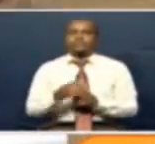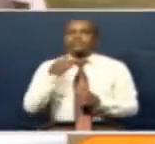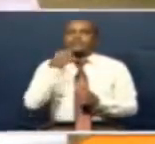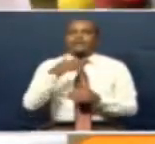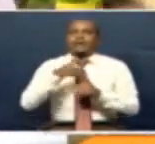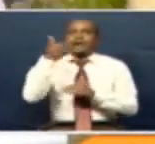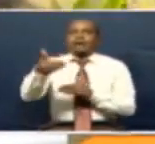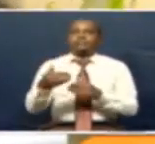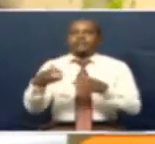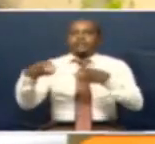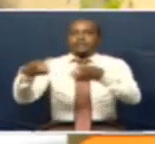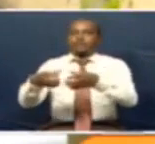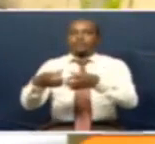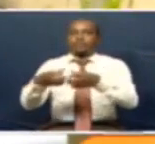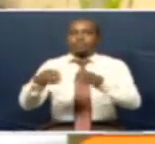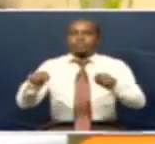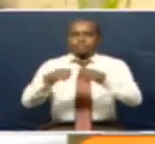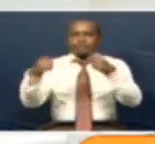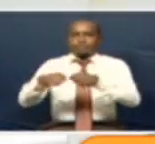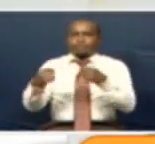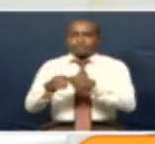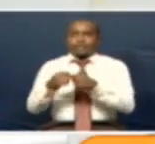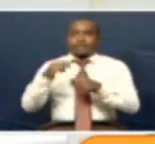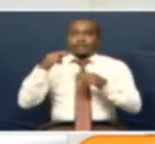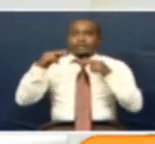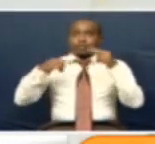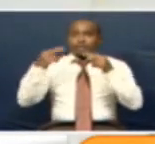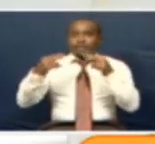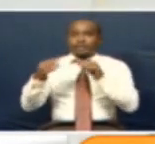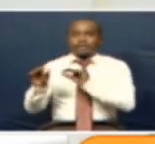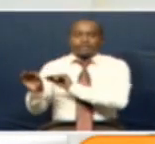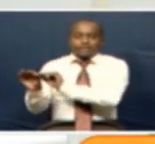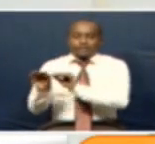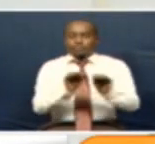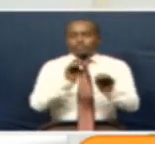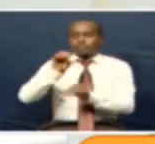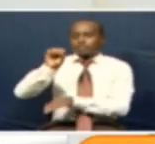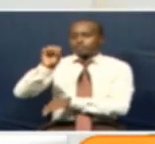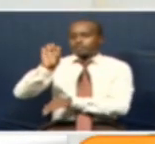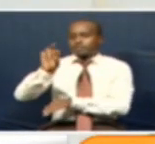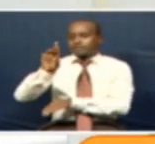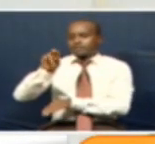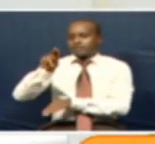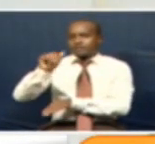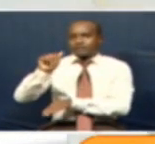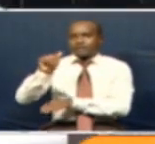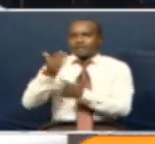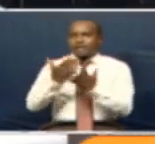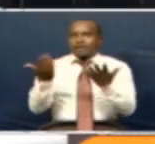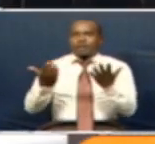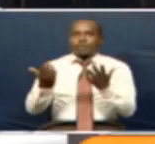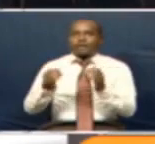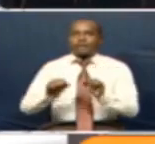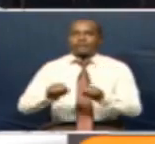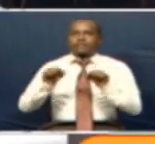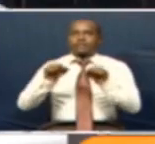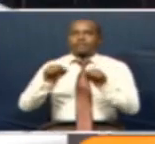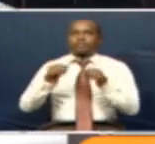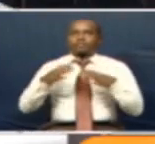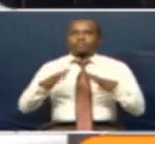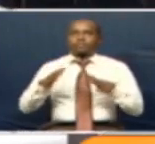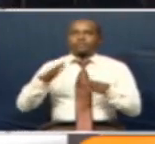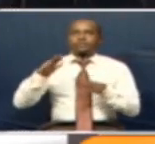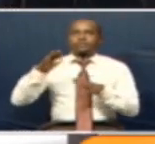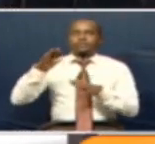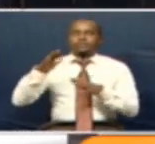baada ya vijana hao kuzua vurumai ndani ya hoteli ya Boulevard, walielekea katika hoteli ya Serena pale mwenyekiti wa bunge la wananchi la kaunti ya Nairobi,